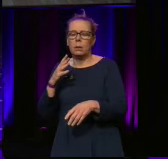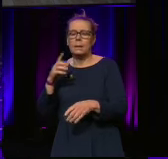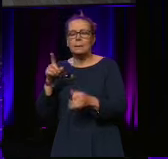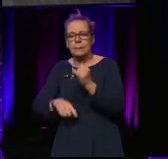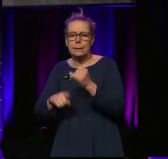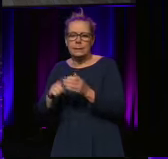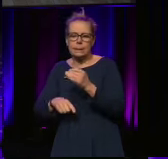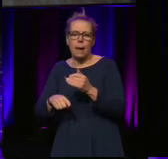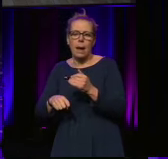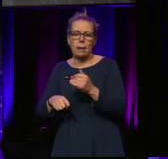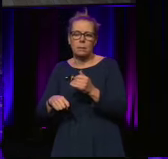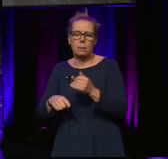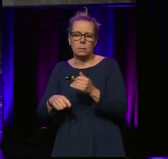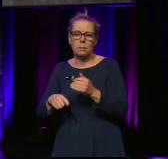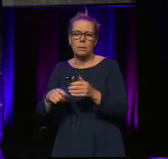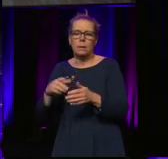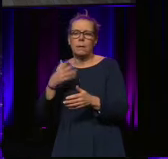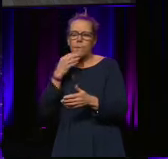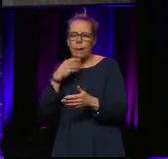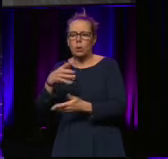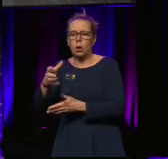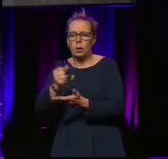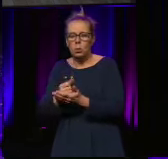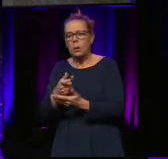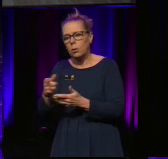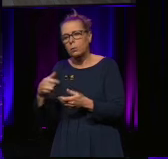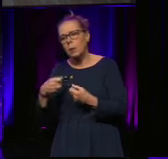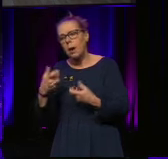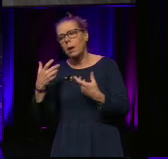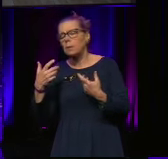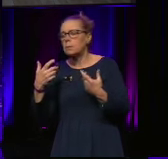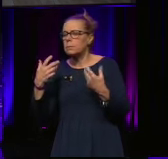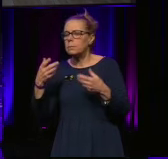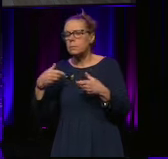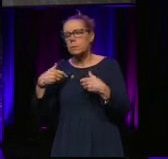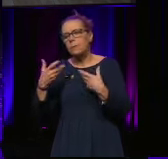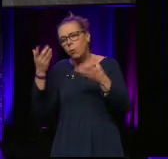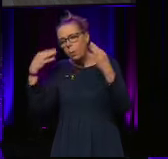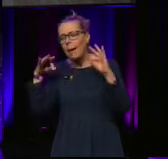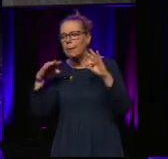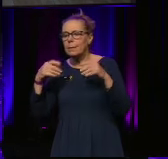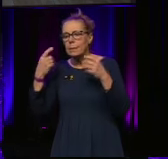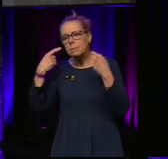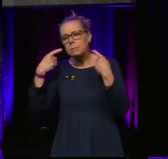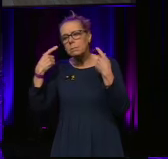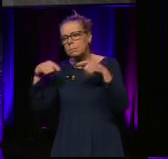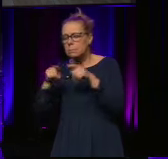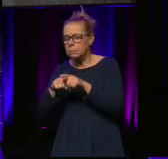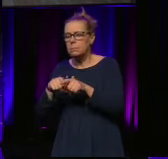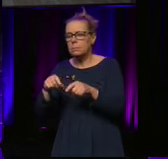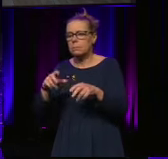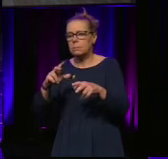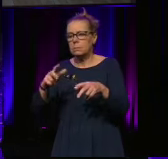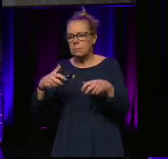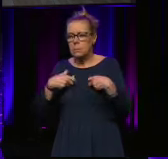tillsätts, utan man kan bara tillåter man att få formell tillsättning. Men det finns i många andra länder faktiskt, på samma sätt som vi